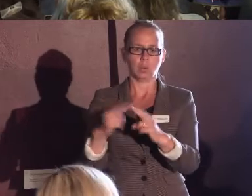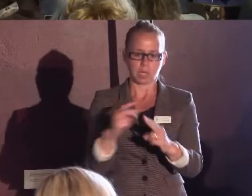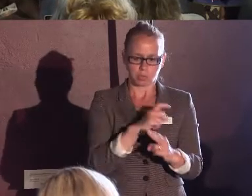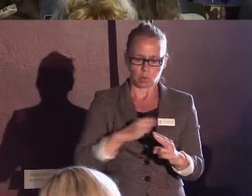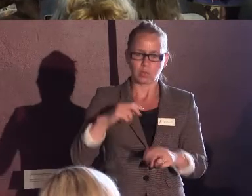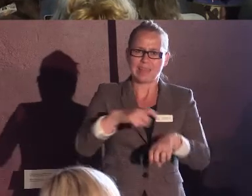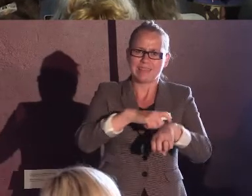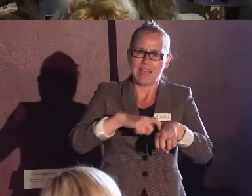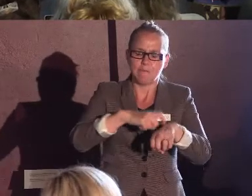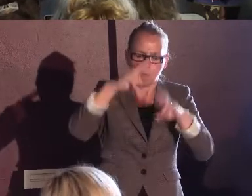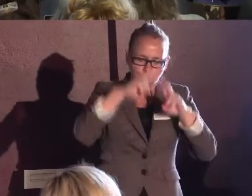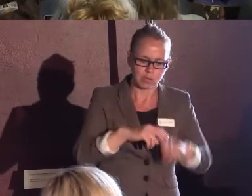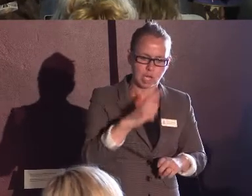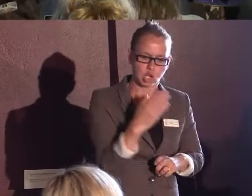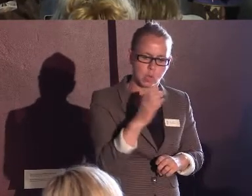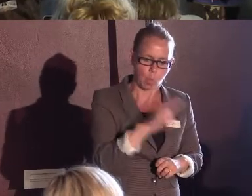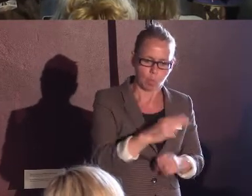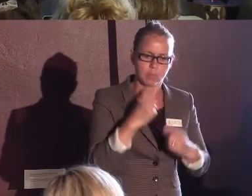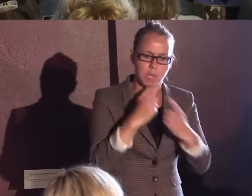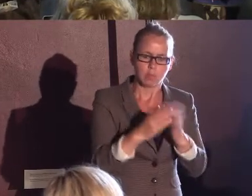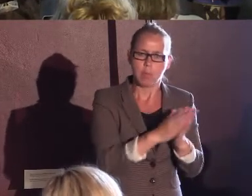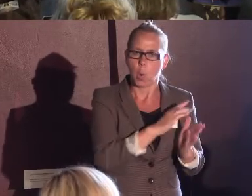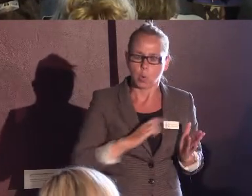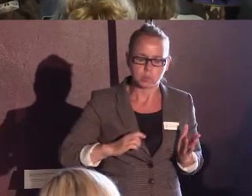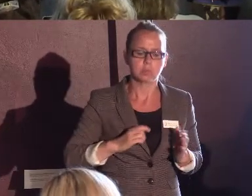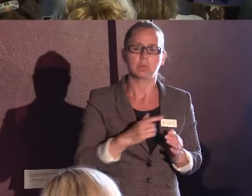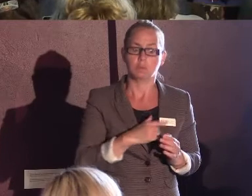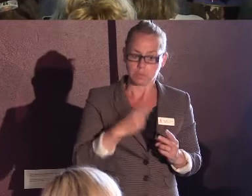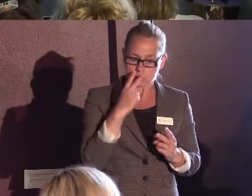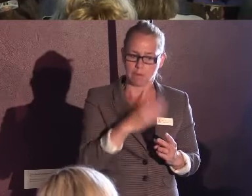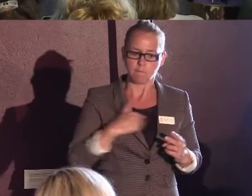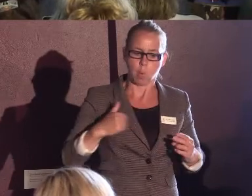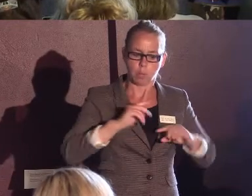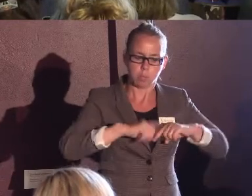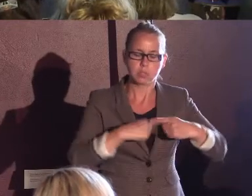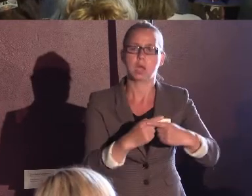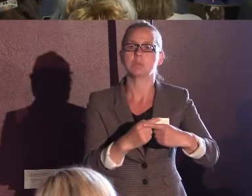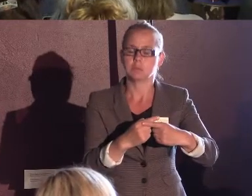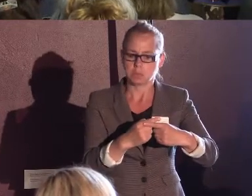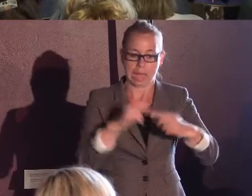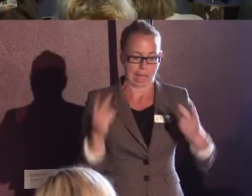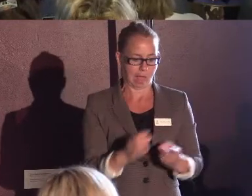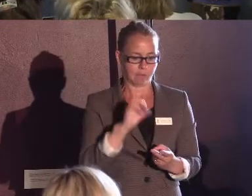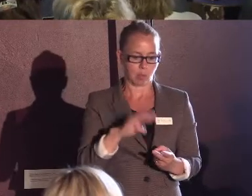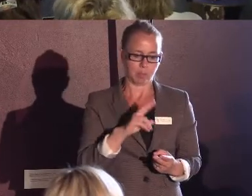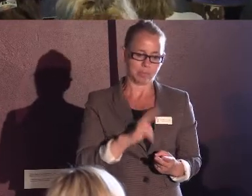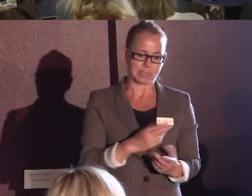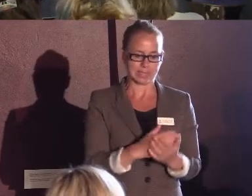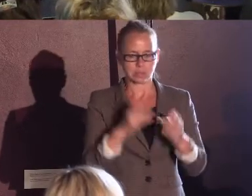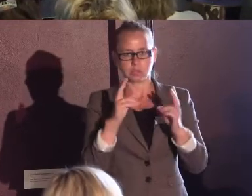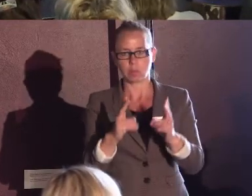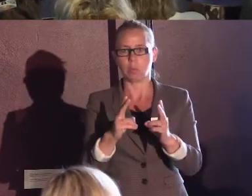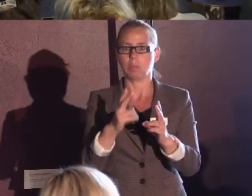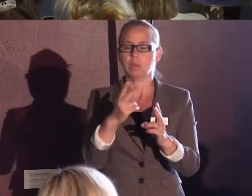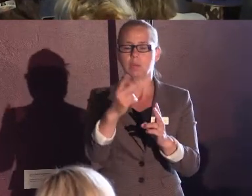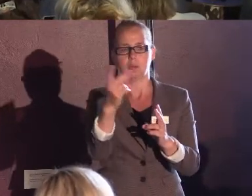en neuroforskare i Lyon som vi hade ett samtal med. Och det visade sig att, alltså, att vår process, även om den är liksom inte i